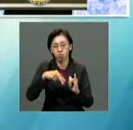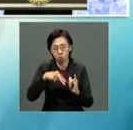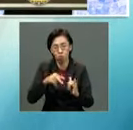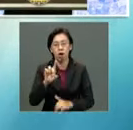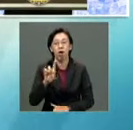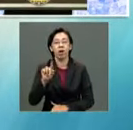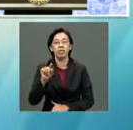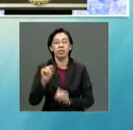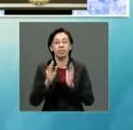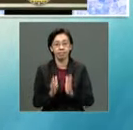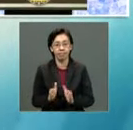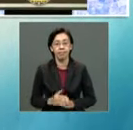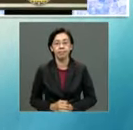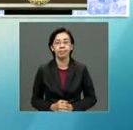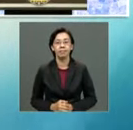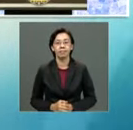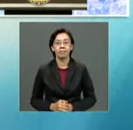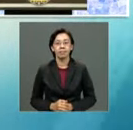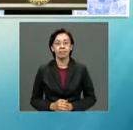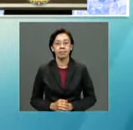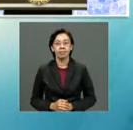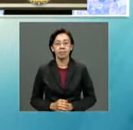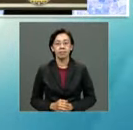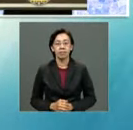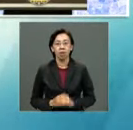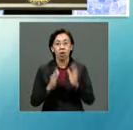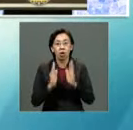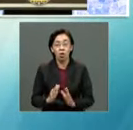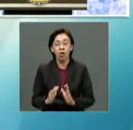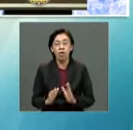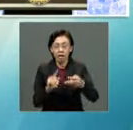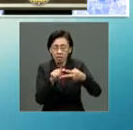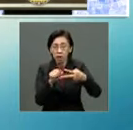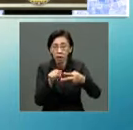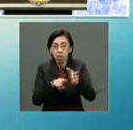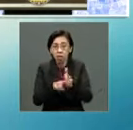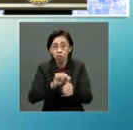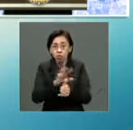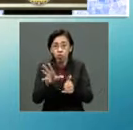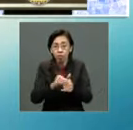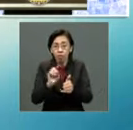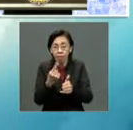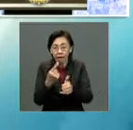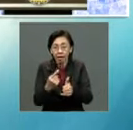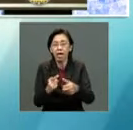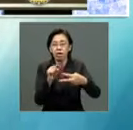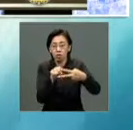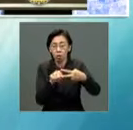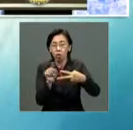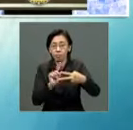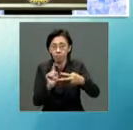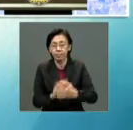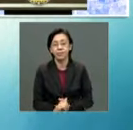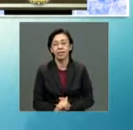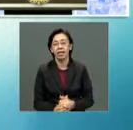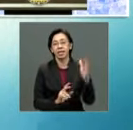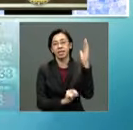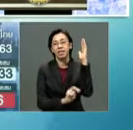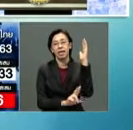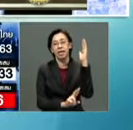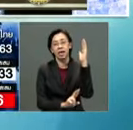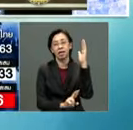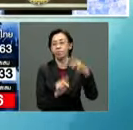120รายนะครับรายละเอียดของ2รายนี้เป็นอย่างไรนะครับก็มาจากจังหวัดนราธิวาสทั้ง2